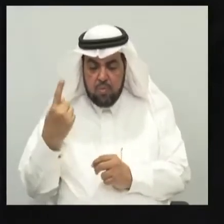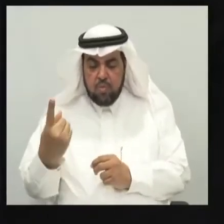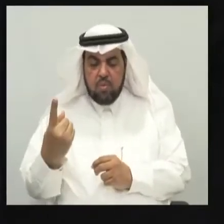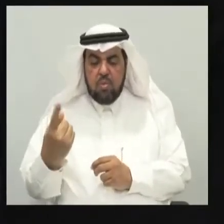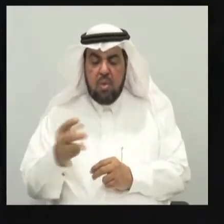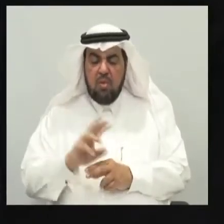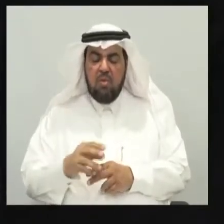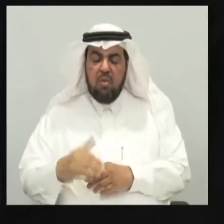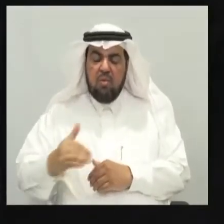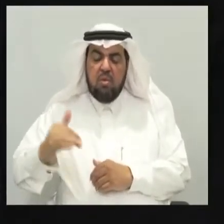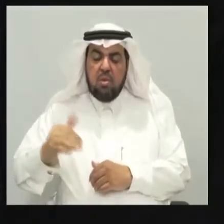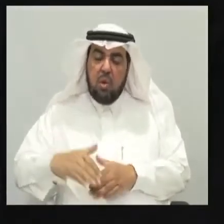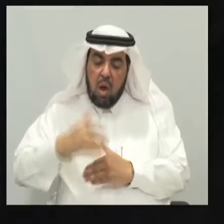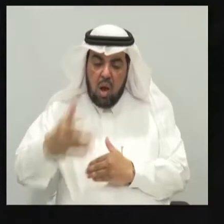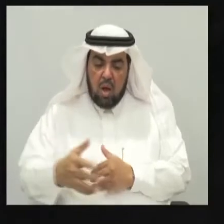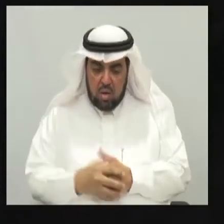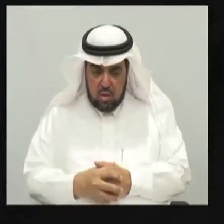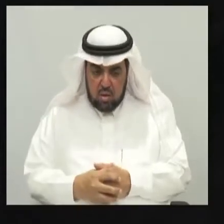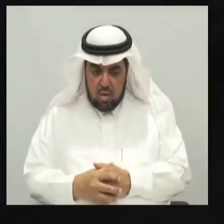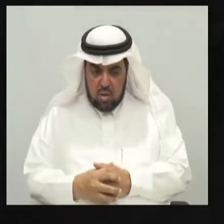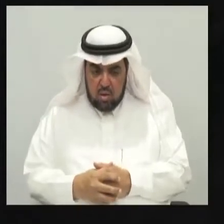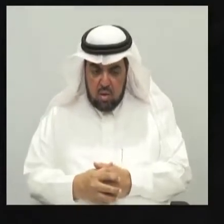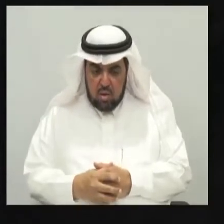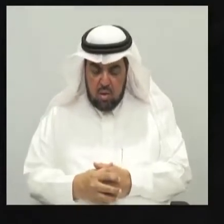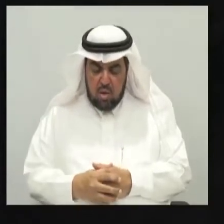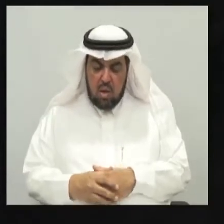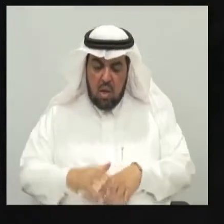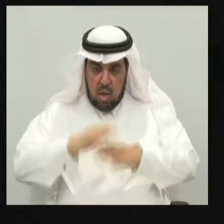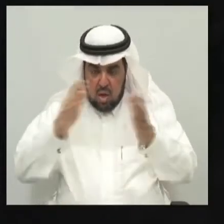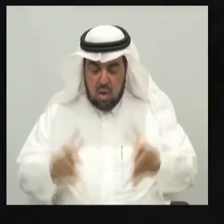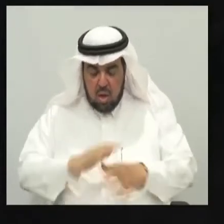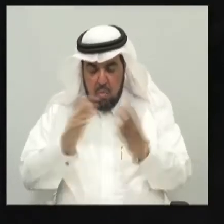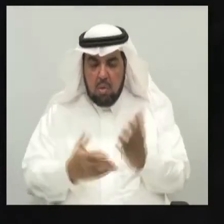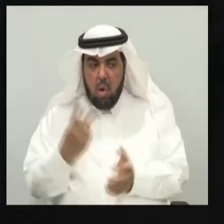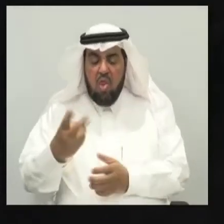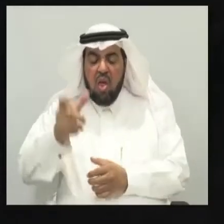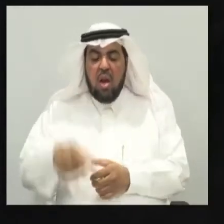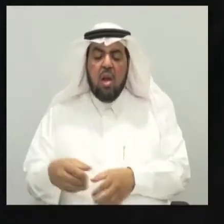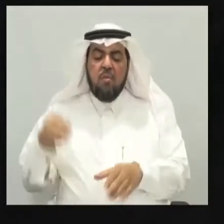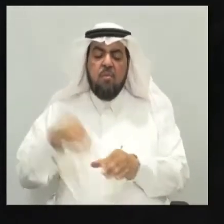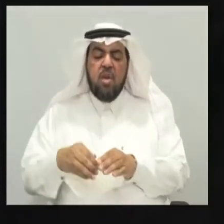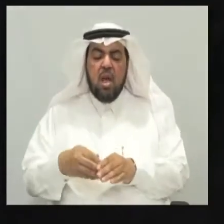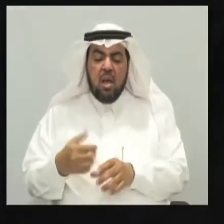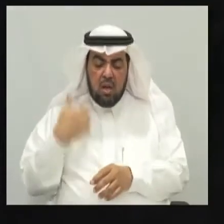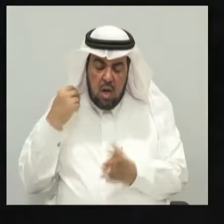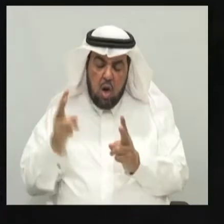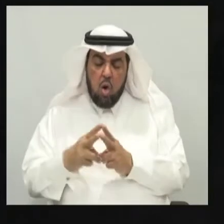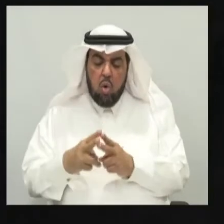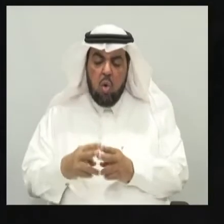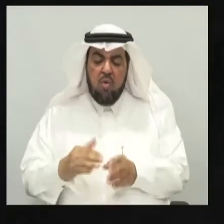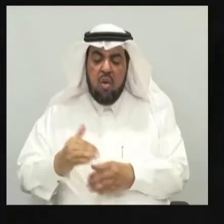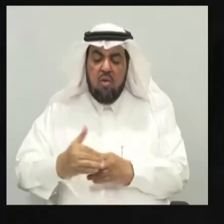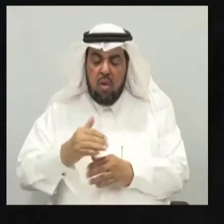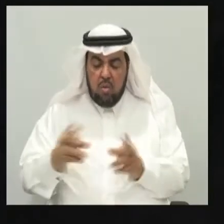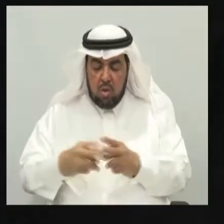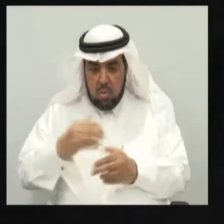فقط في المستوى الخارجي. عناصر المجموعة الثانية جميعاً كم يتواجد لديها إلكترون في مستوى